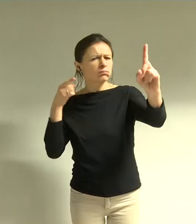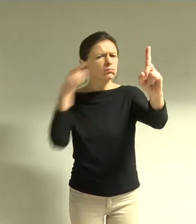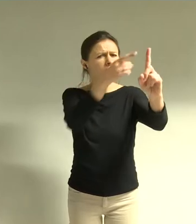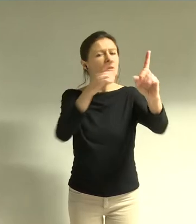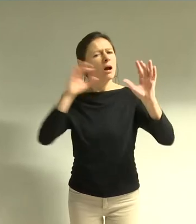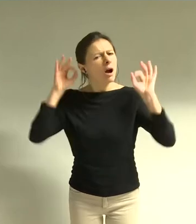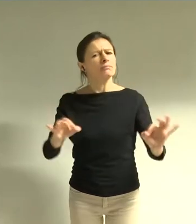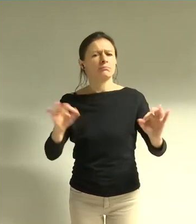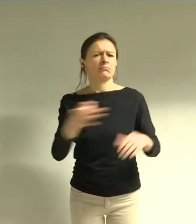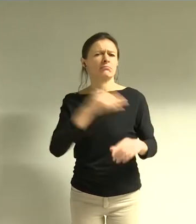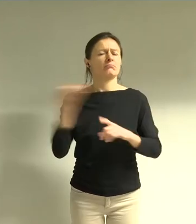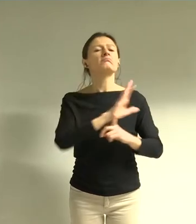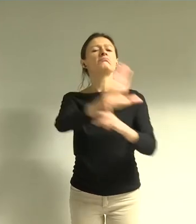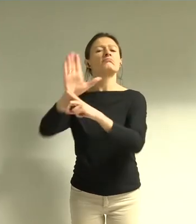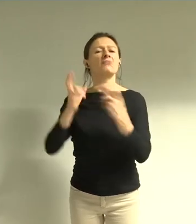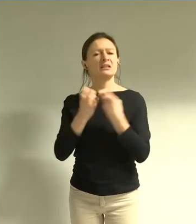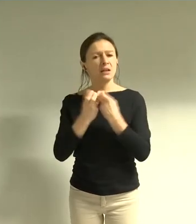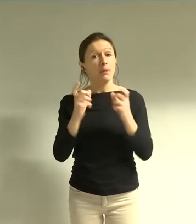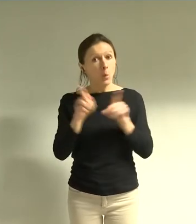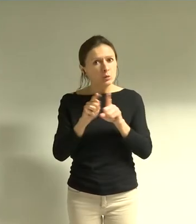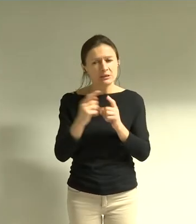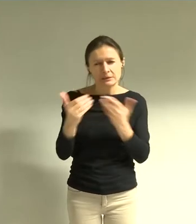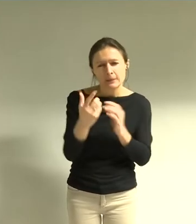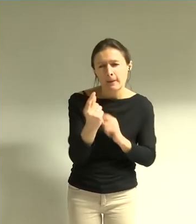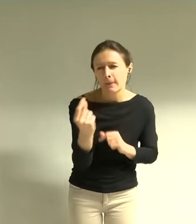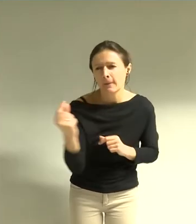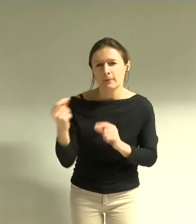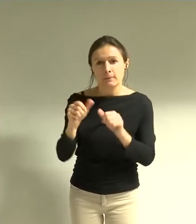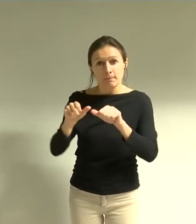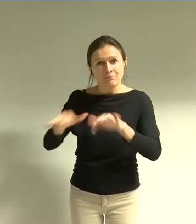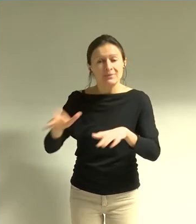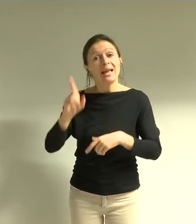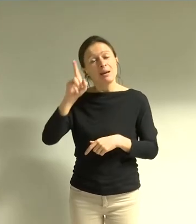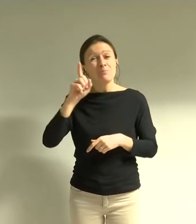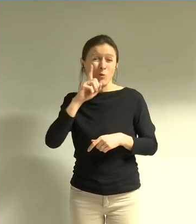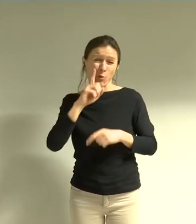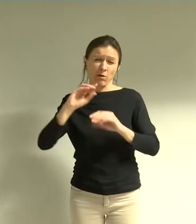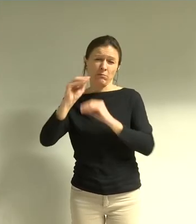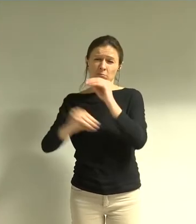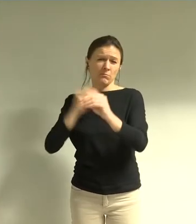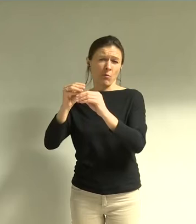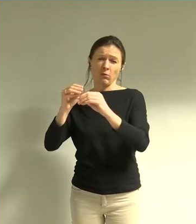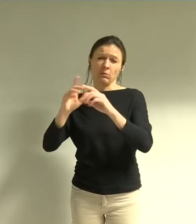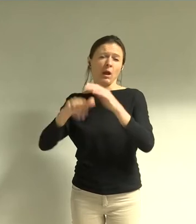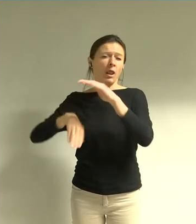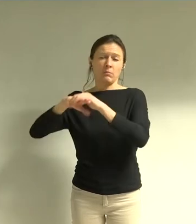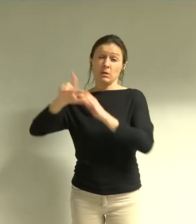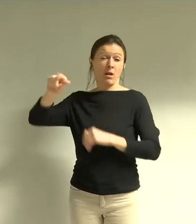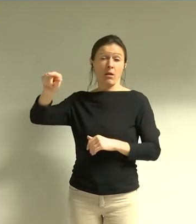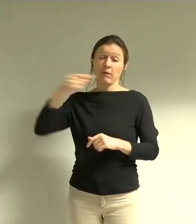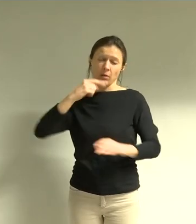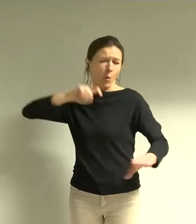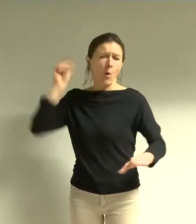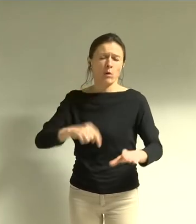ses rapports avec ses partenaires le constat de la limite des ressources planétaires qui entraîne une nécessaire transition écologique engage